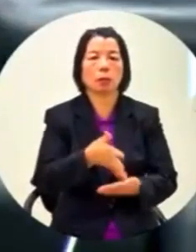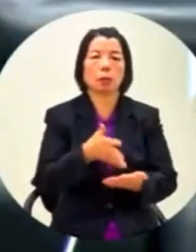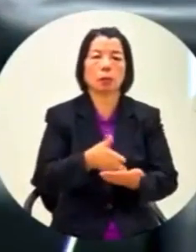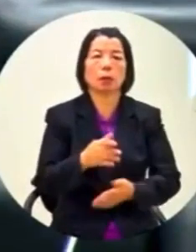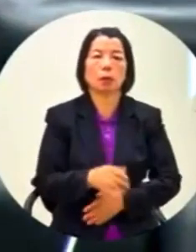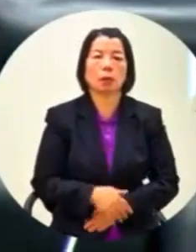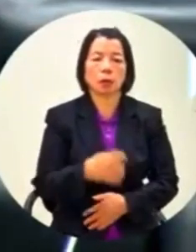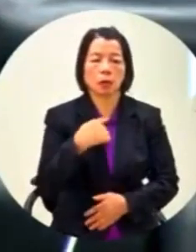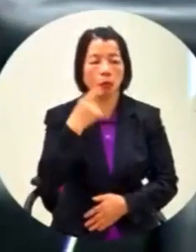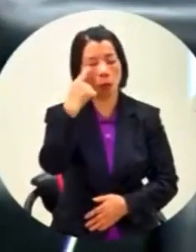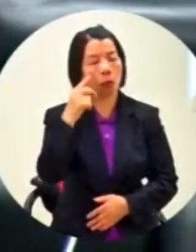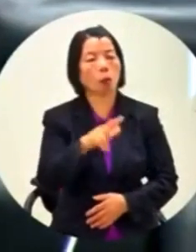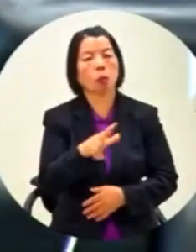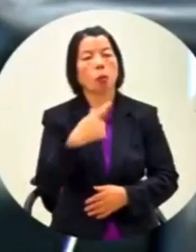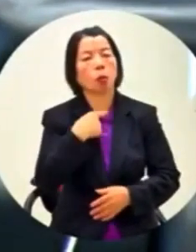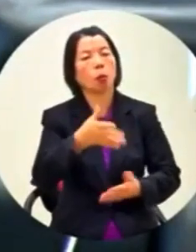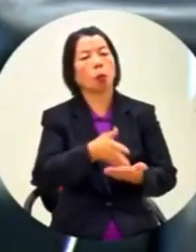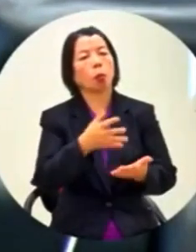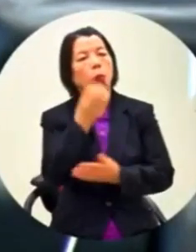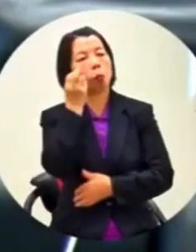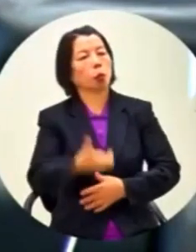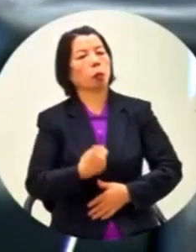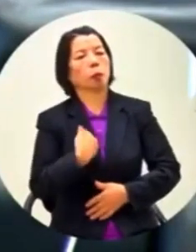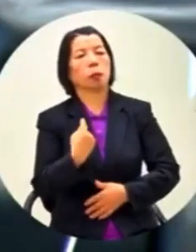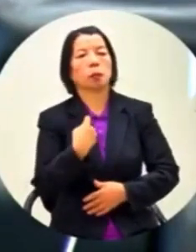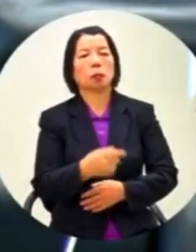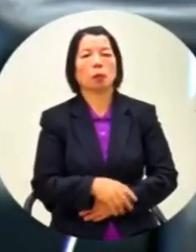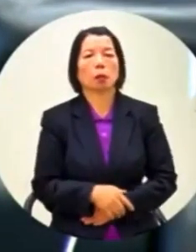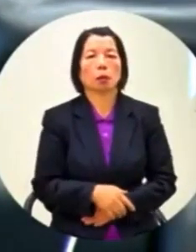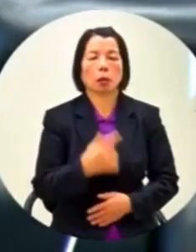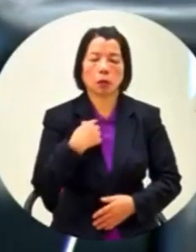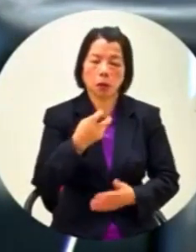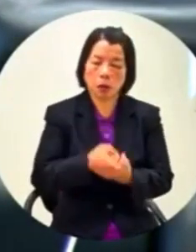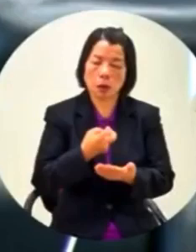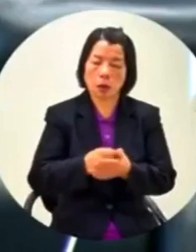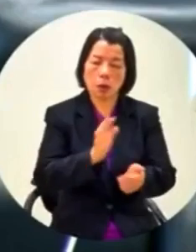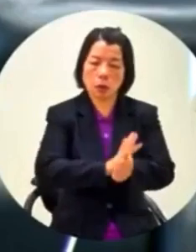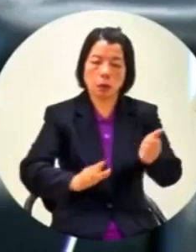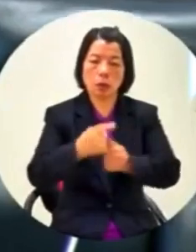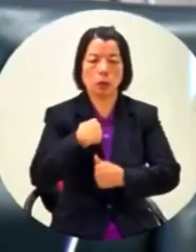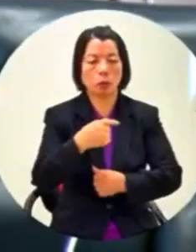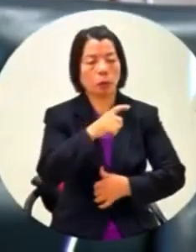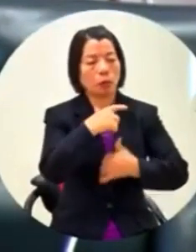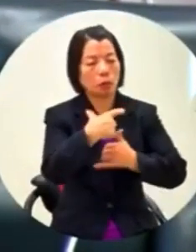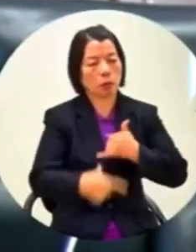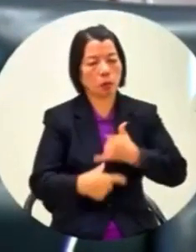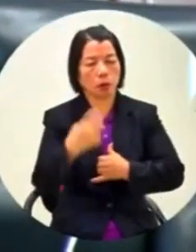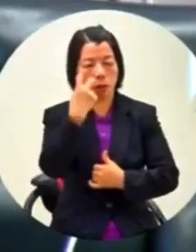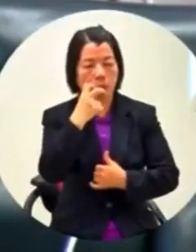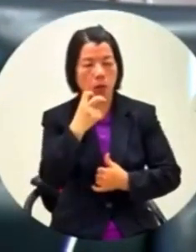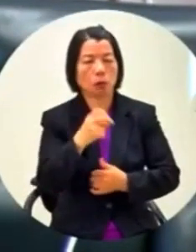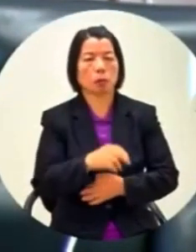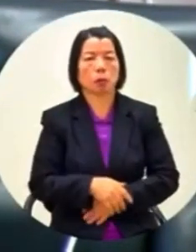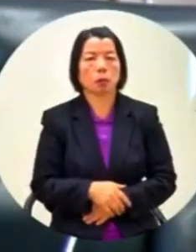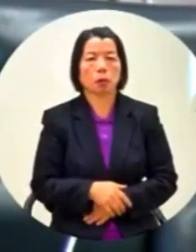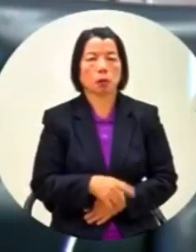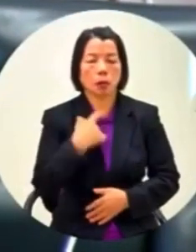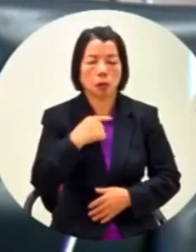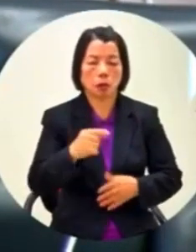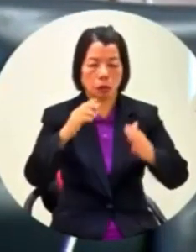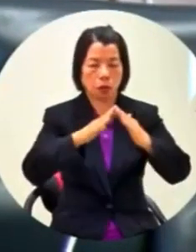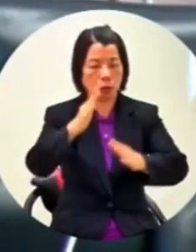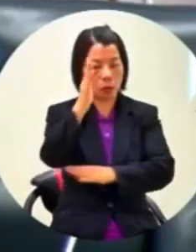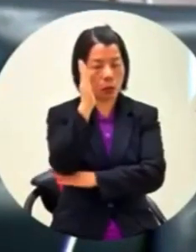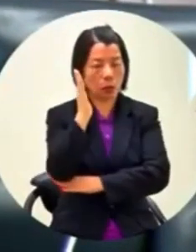略了我个人举手要的这个发言的时间，已经严重影响了我个人监督，包括我们 市政府，还有